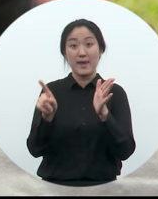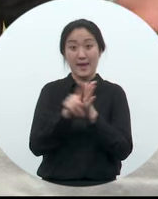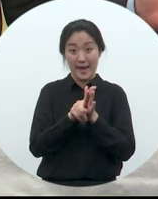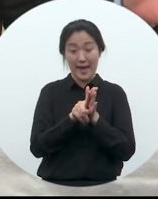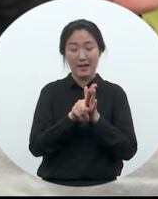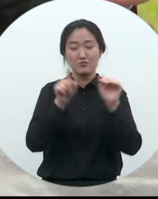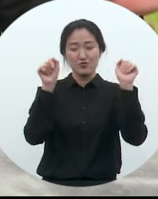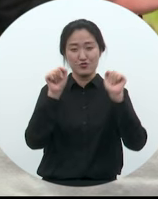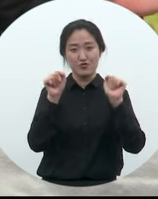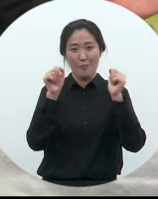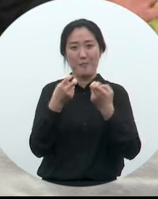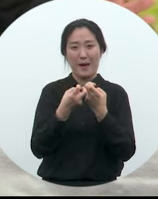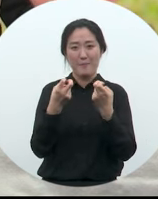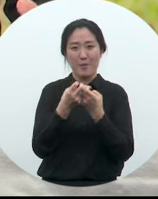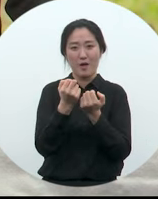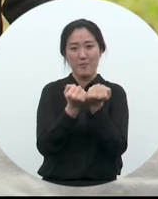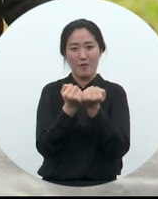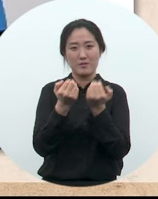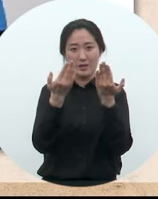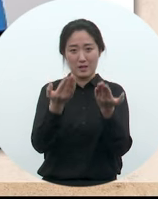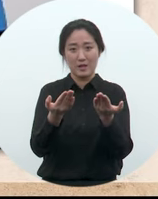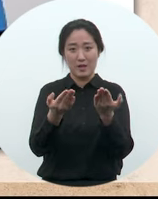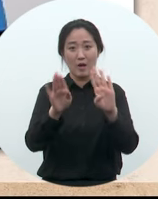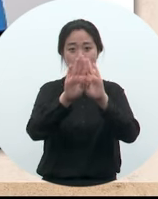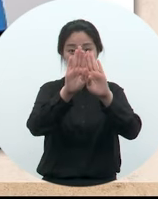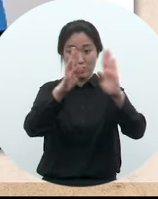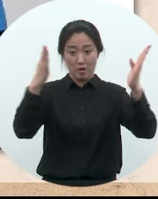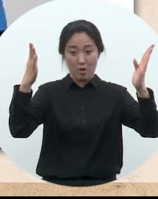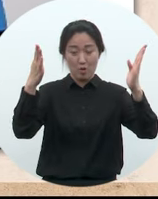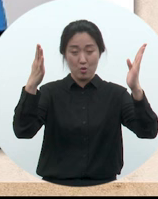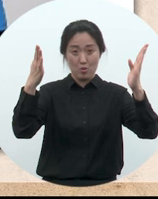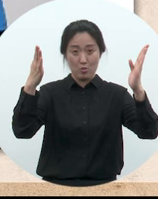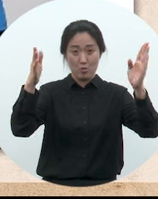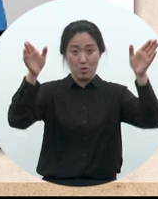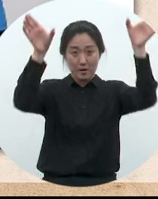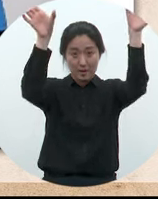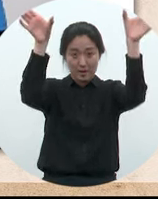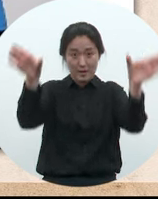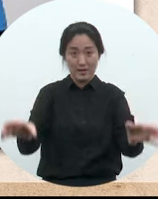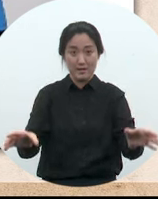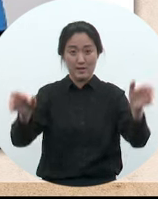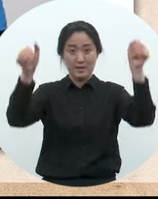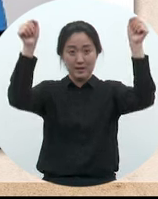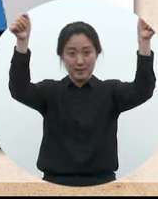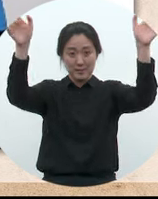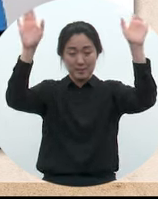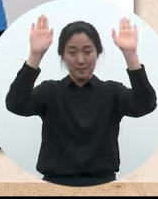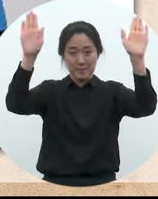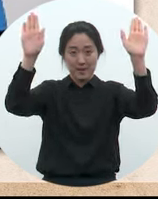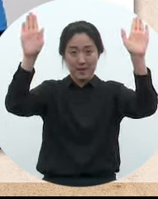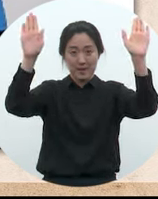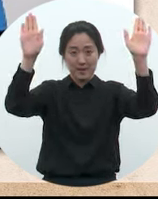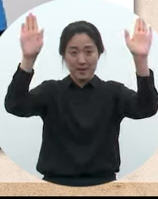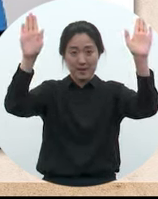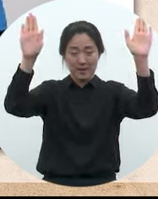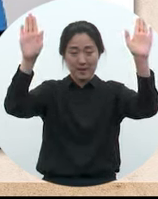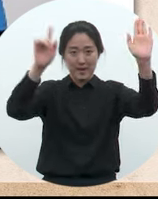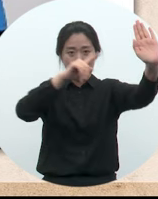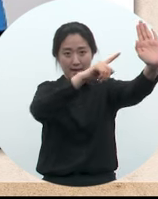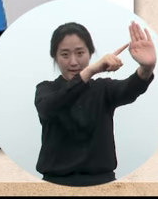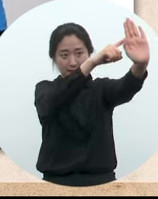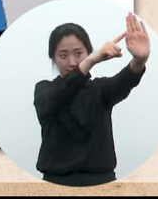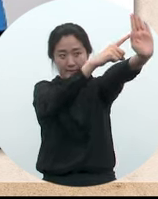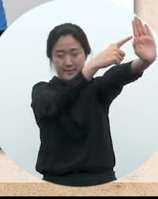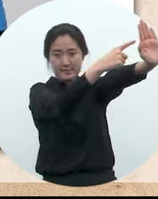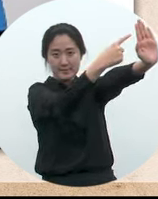문틀 스트레칭을 제가 설명드리겠는데요. 문을 열어놓고 문 기둥에다가 팔을 니은자로 만들고요.